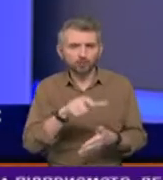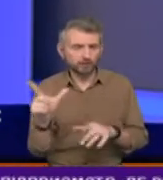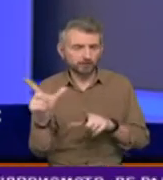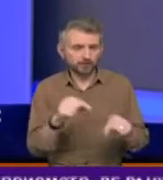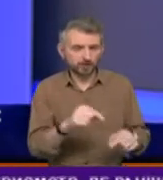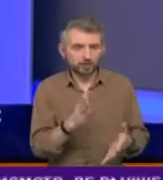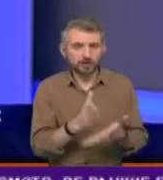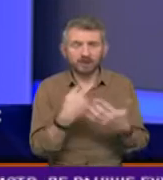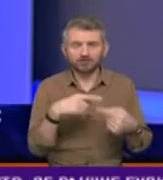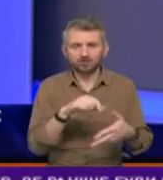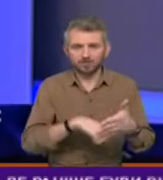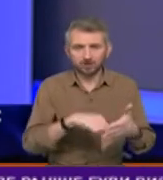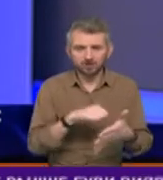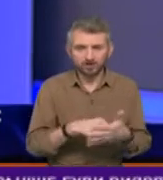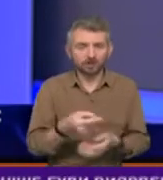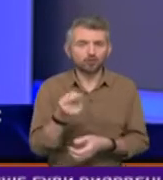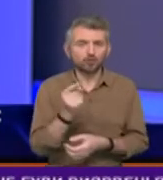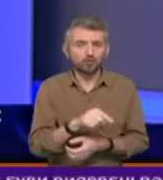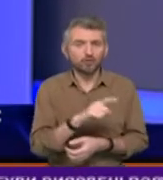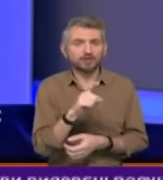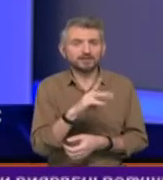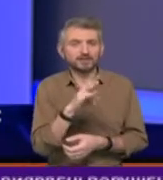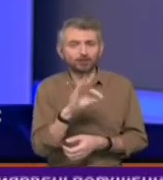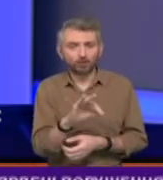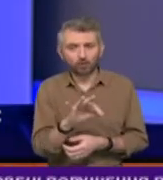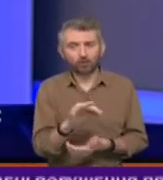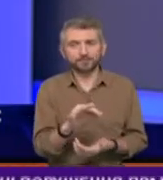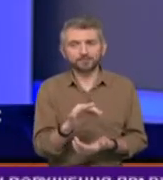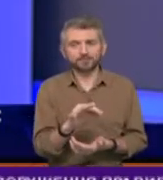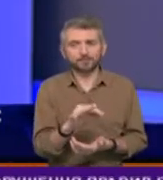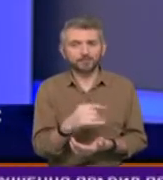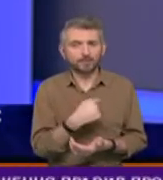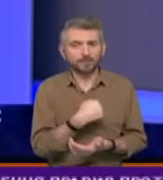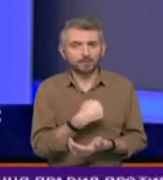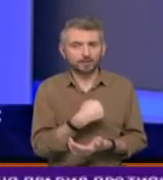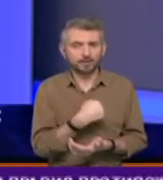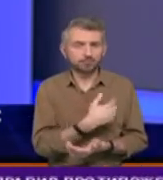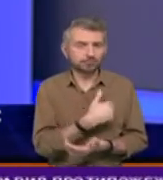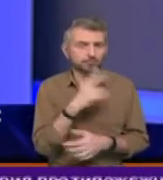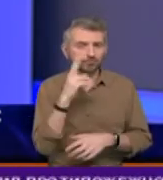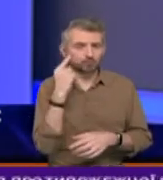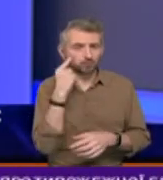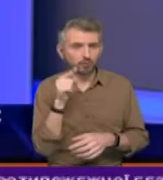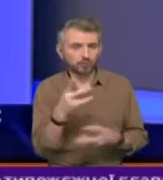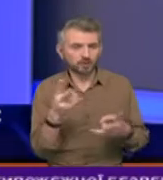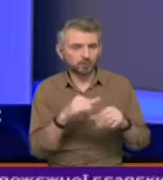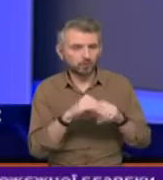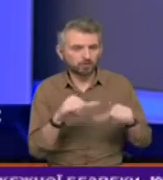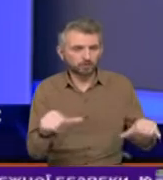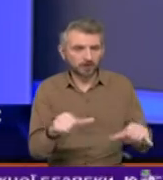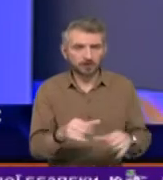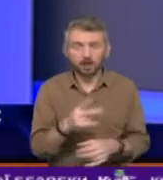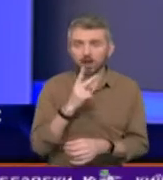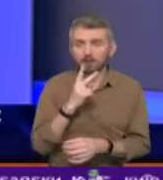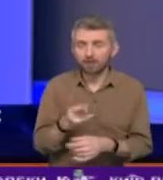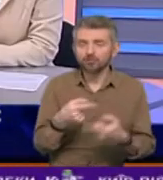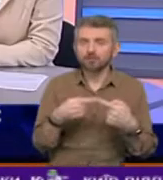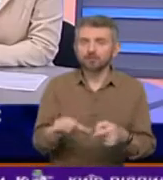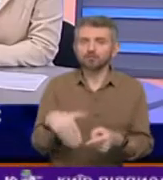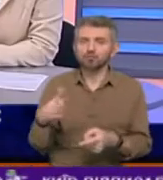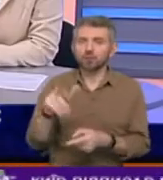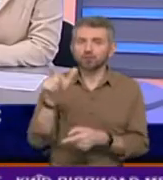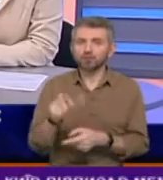від громадськості, яка мешкає на цій території, то інші контролюючі органи можуть приймати певні рішення. Це і Державна служба з якості